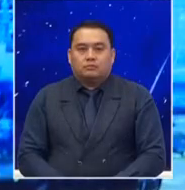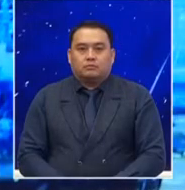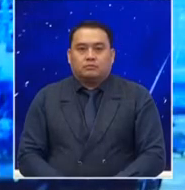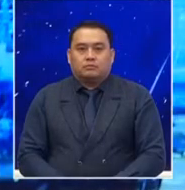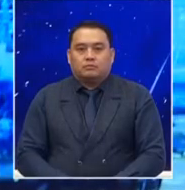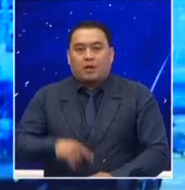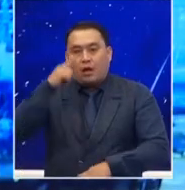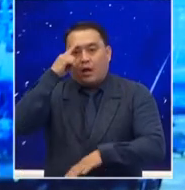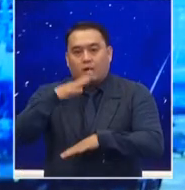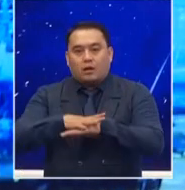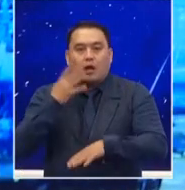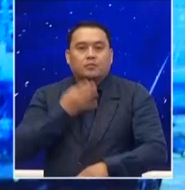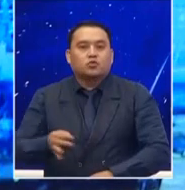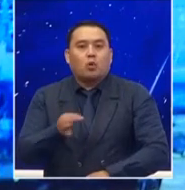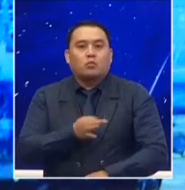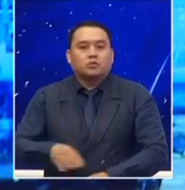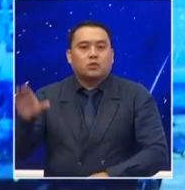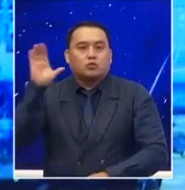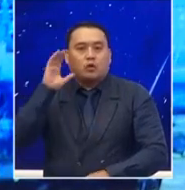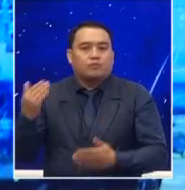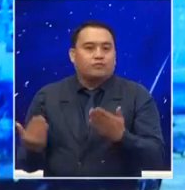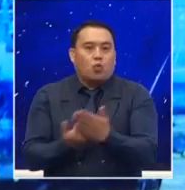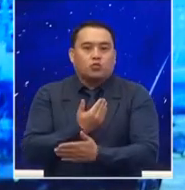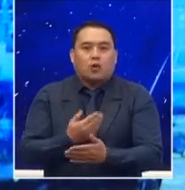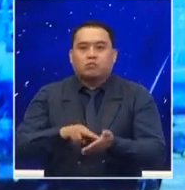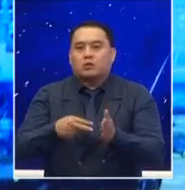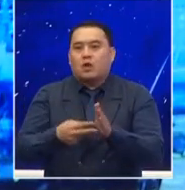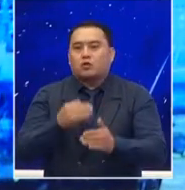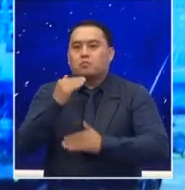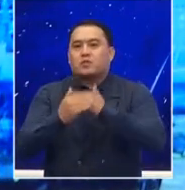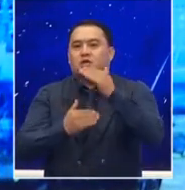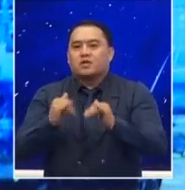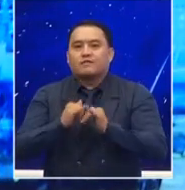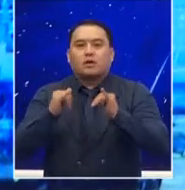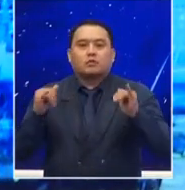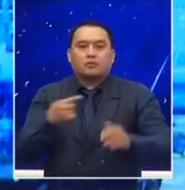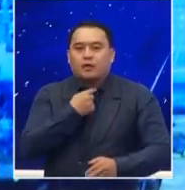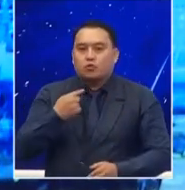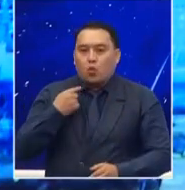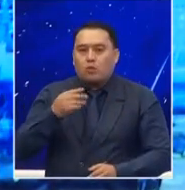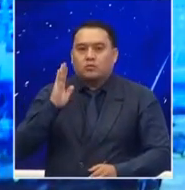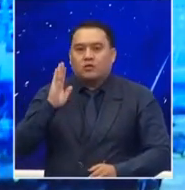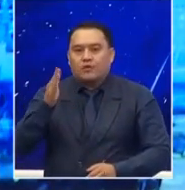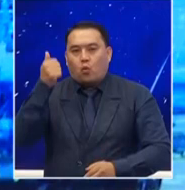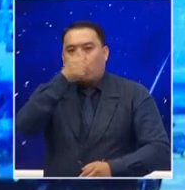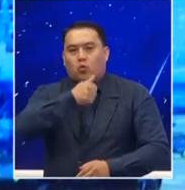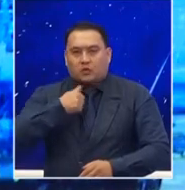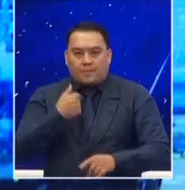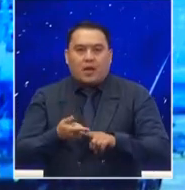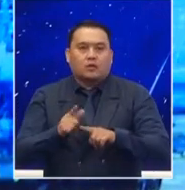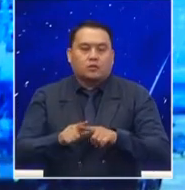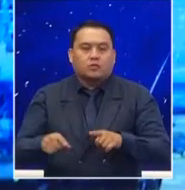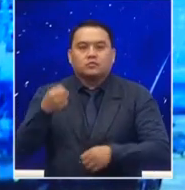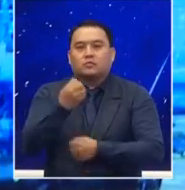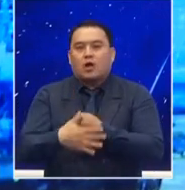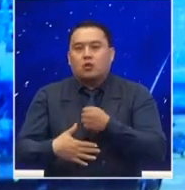Вторая попытка. Аким Алматинской области вновь заслушал план перспективного развития Талдыкургана на ближайшие годы.